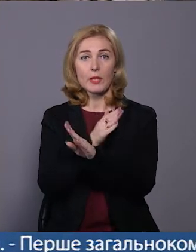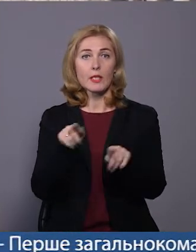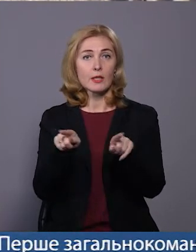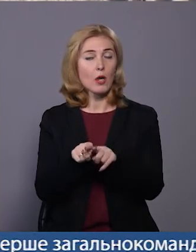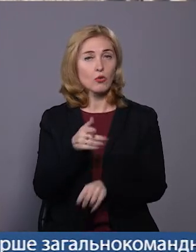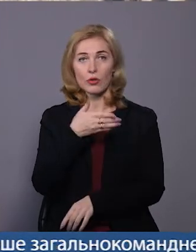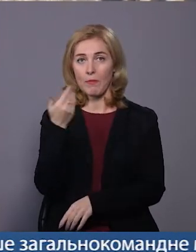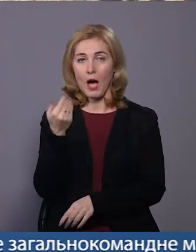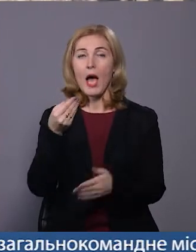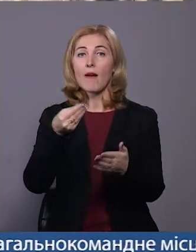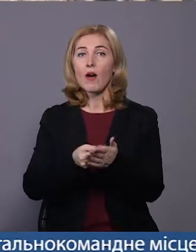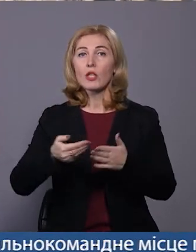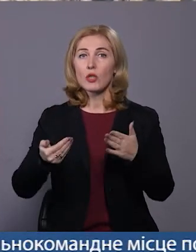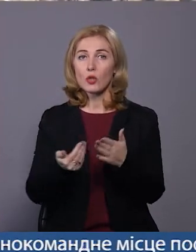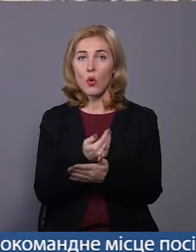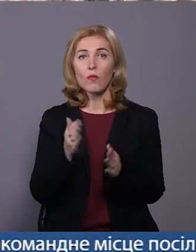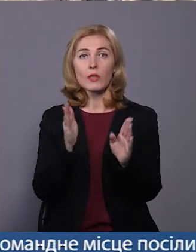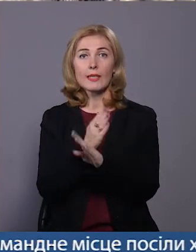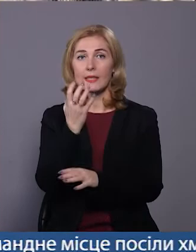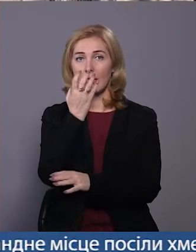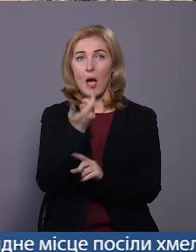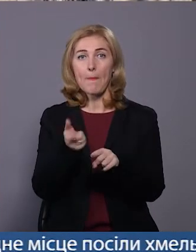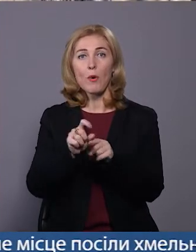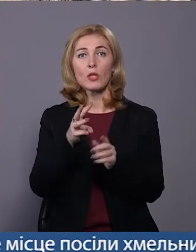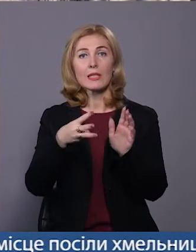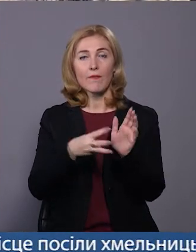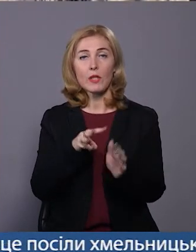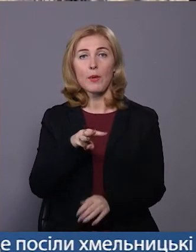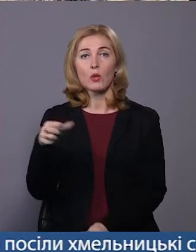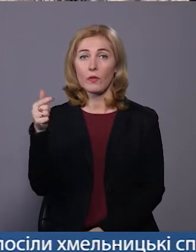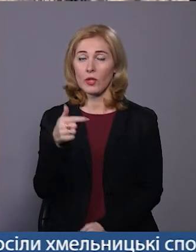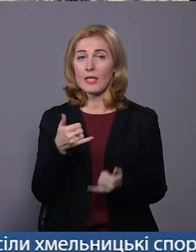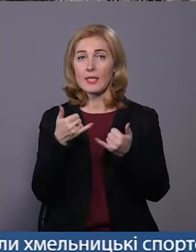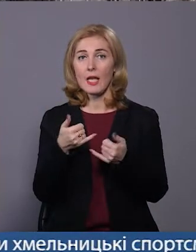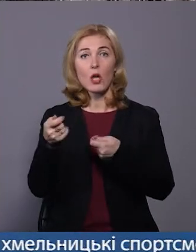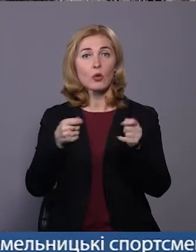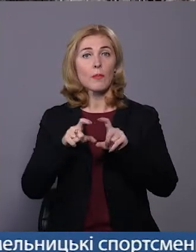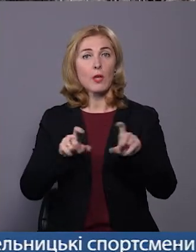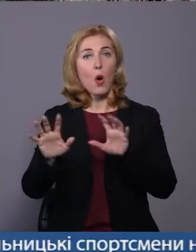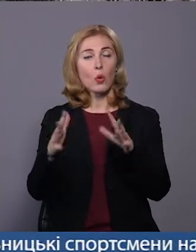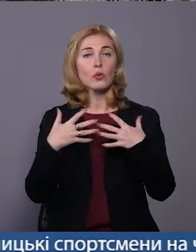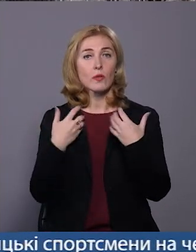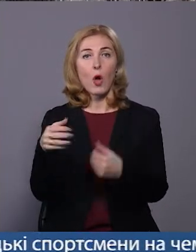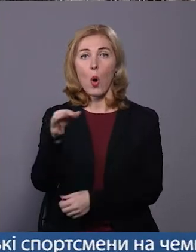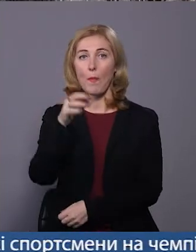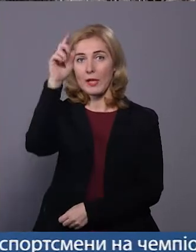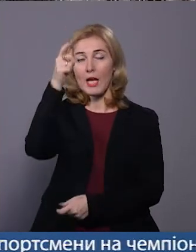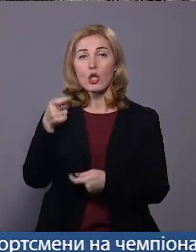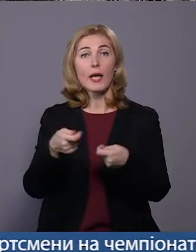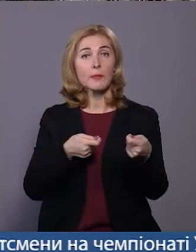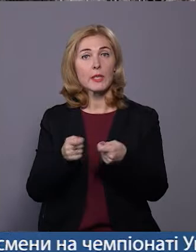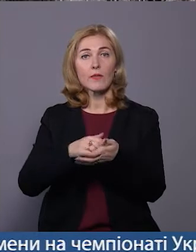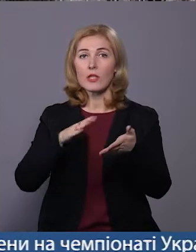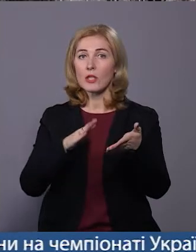наразі немає. Вартість нової кисневої станції – понад 8 мільйонів гривень. Наразі у Департаменті охорони здоров'я облдержадміністрації